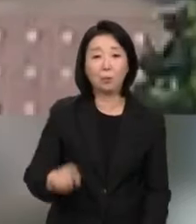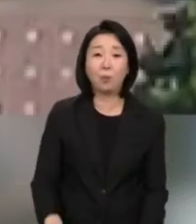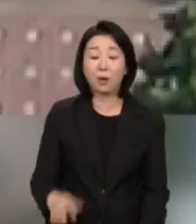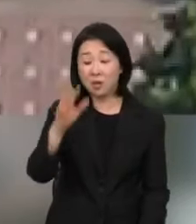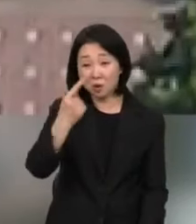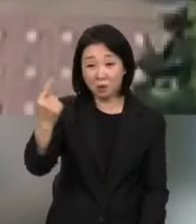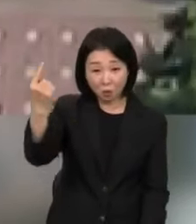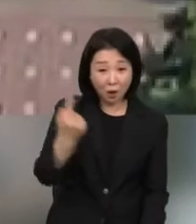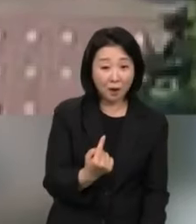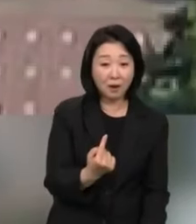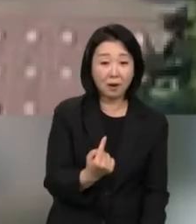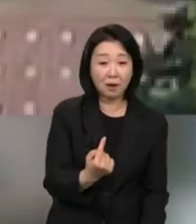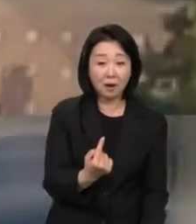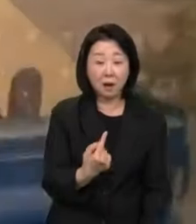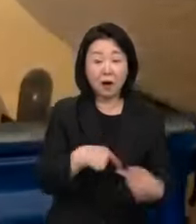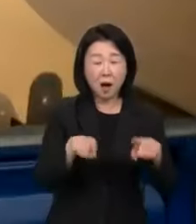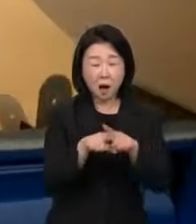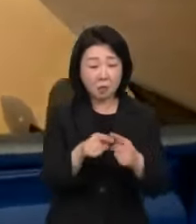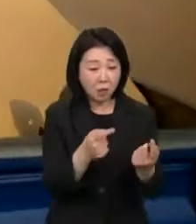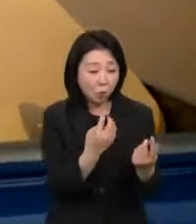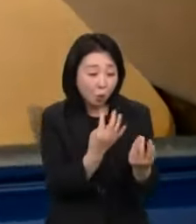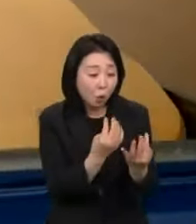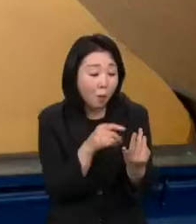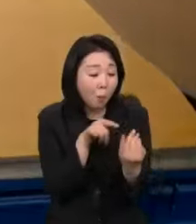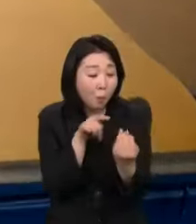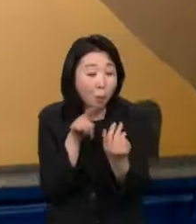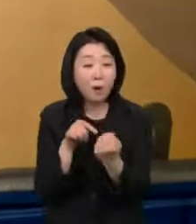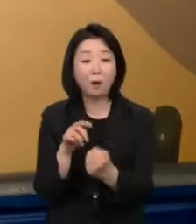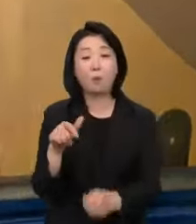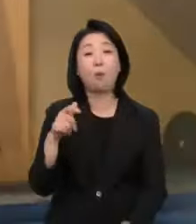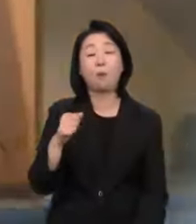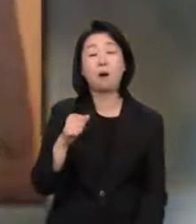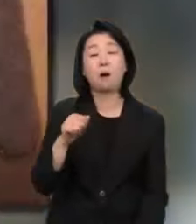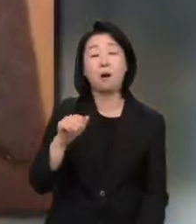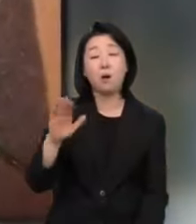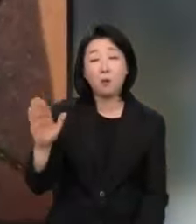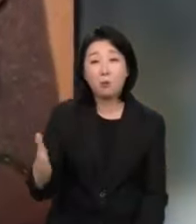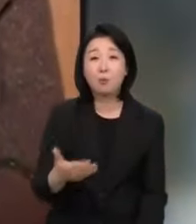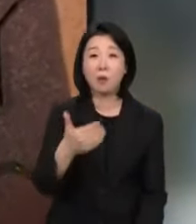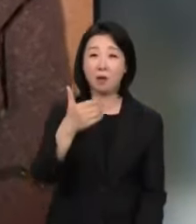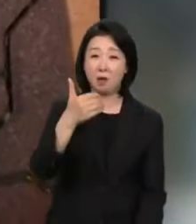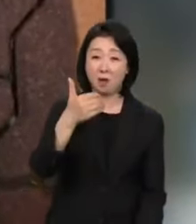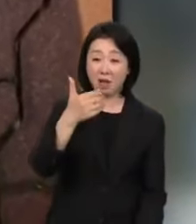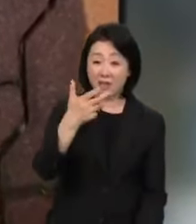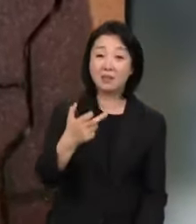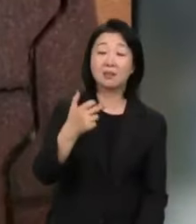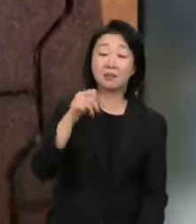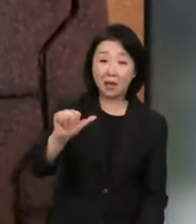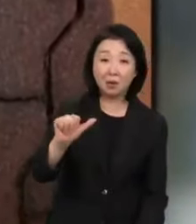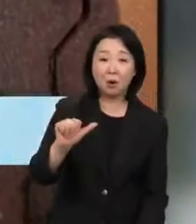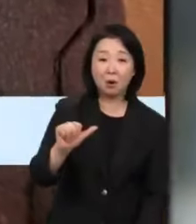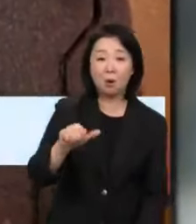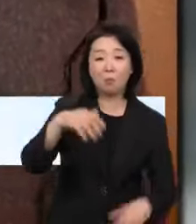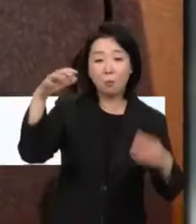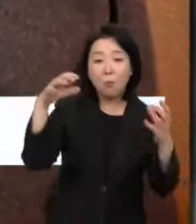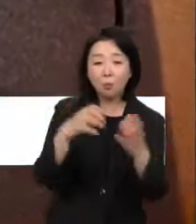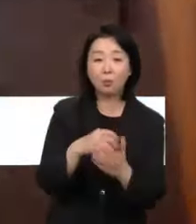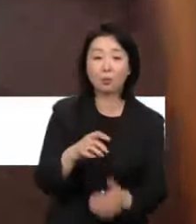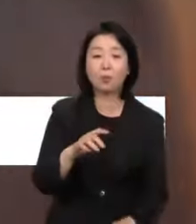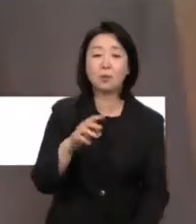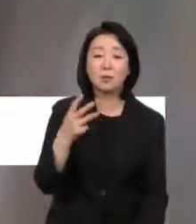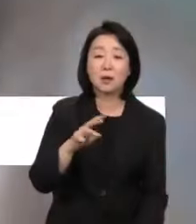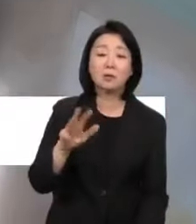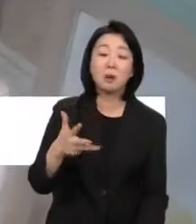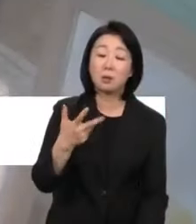경찰이 달려오고 함께 세어본 돈은 5만 원짜리 975장, 모두 4,875만